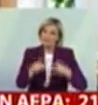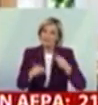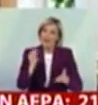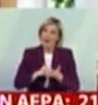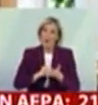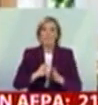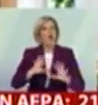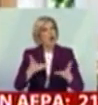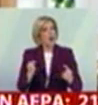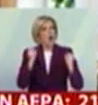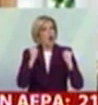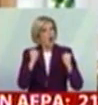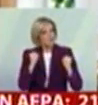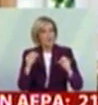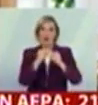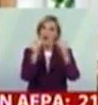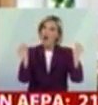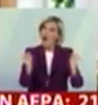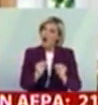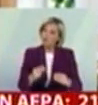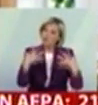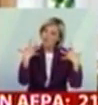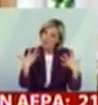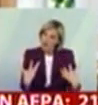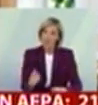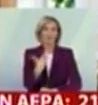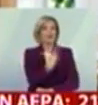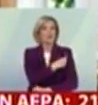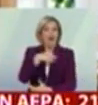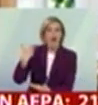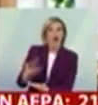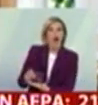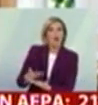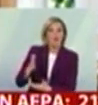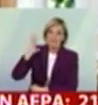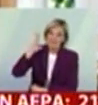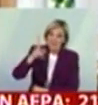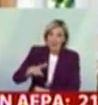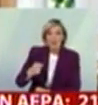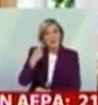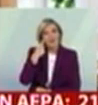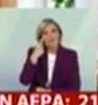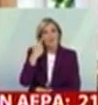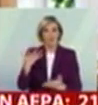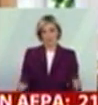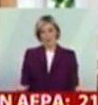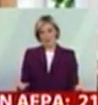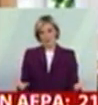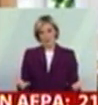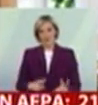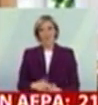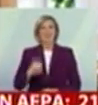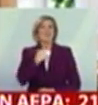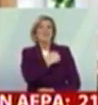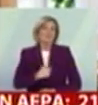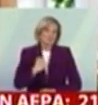είναι λίγο πιο χαλαρή. Δεν γίνεται δηλαδή. Πού θα πάμε, θα βγούμε έξω από τα σπίτια μας? Τι θα